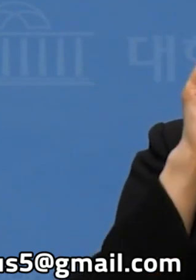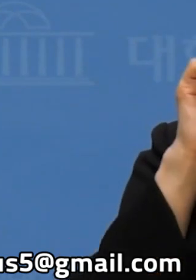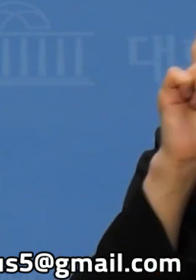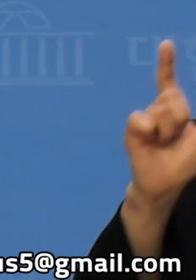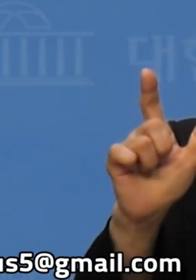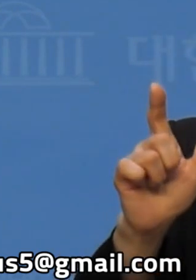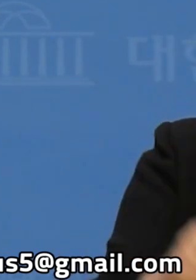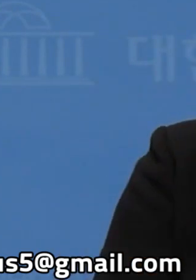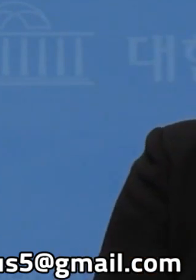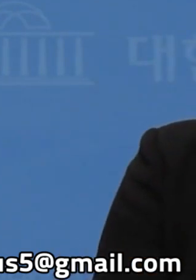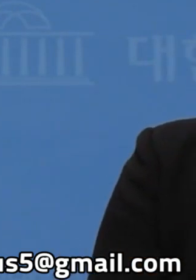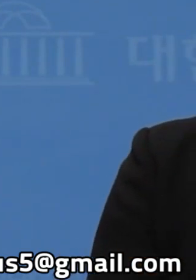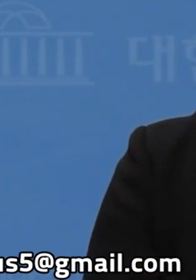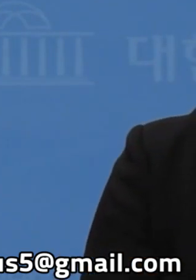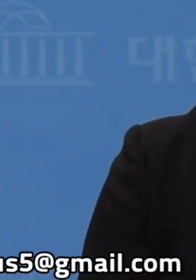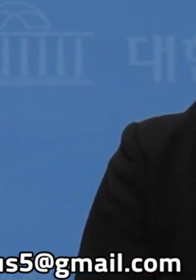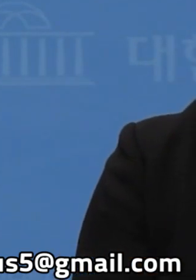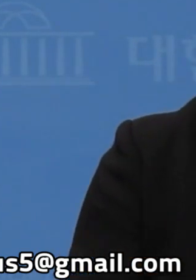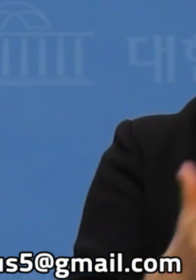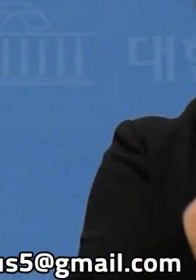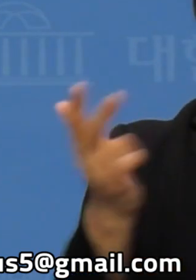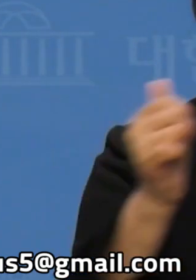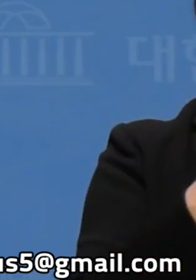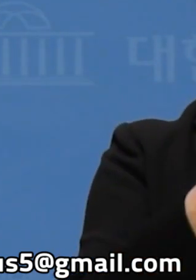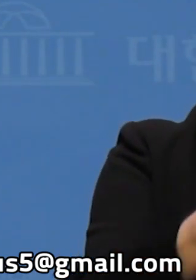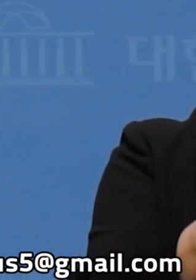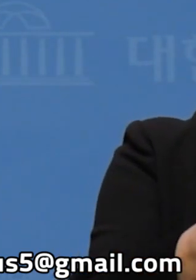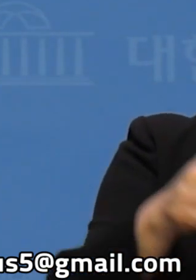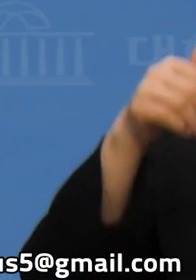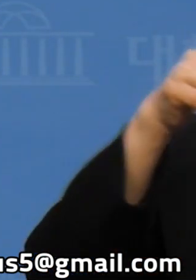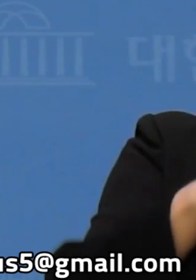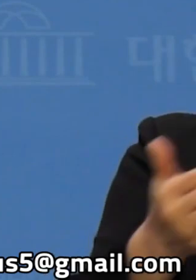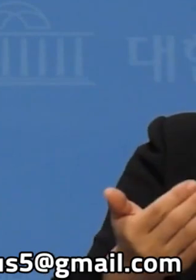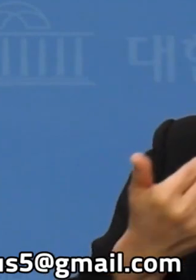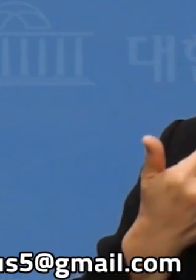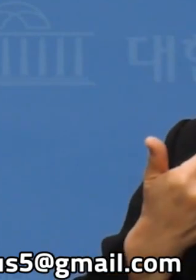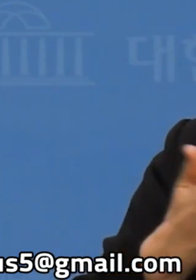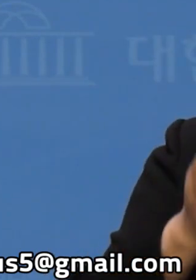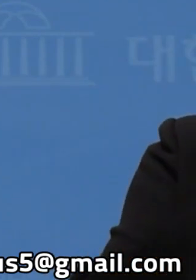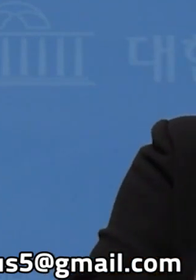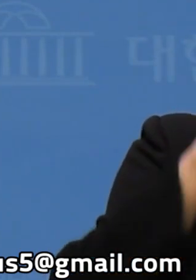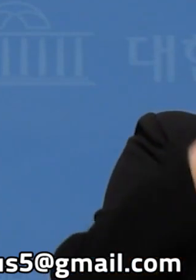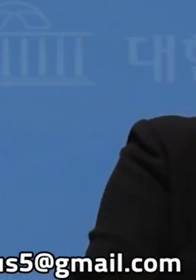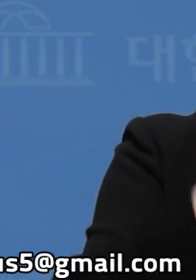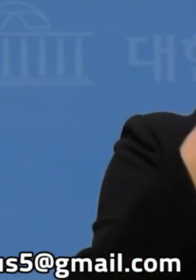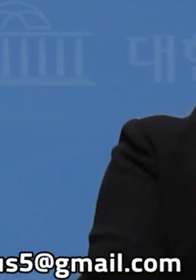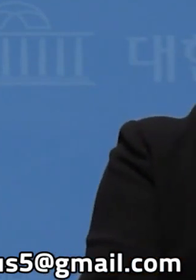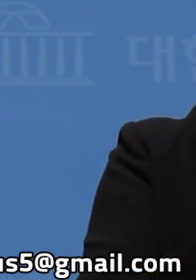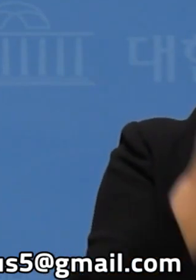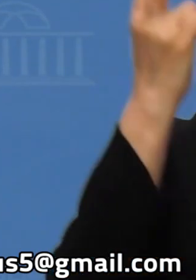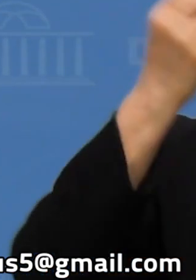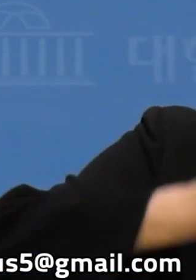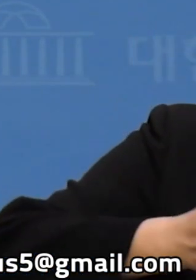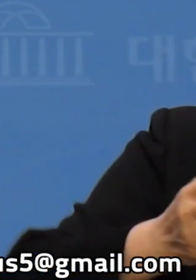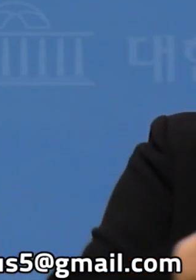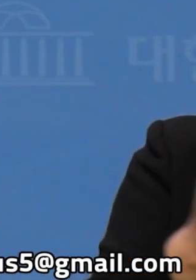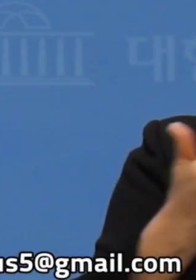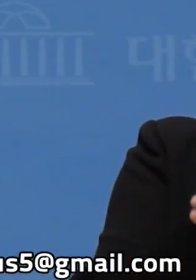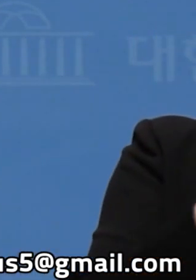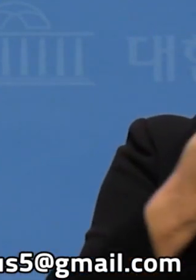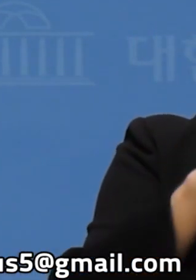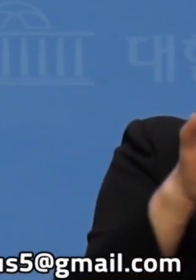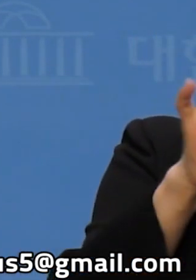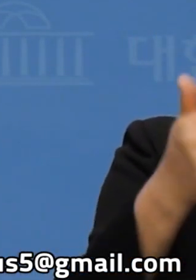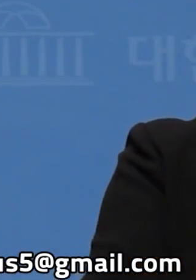검토하겠다고 밝혔겠습니까? 이재명 대표는 총선 전에 공직선거법 위반과